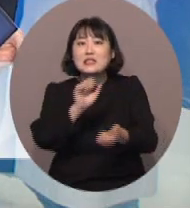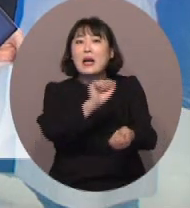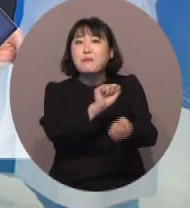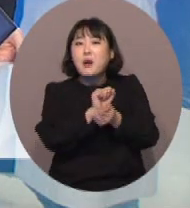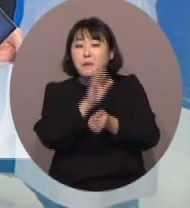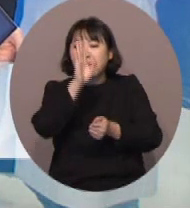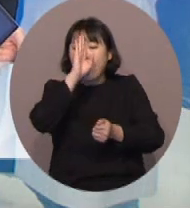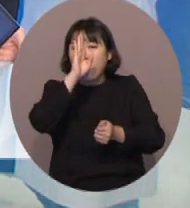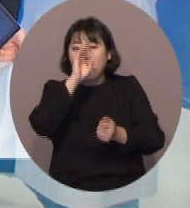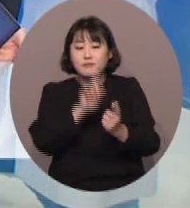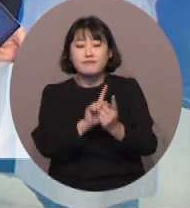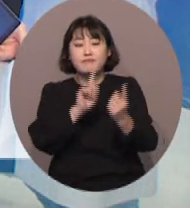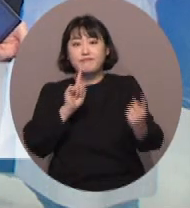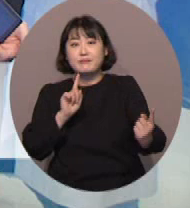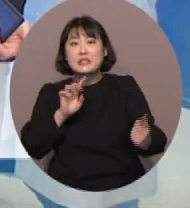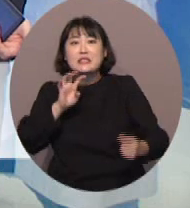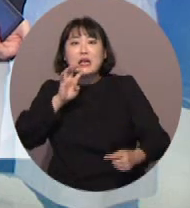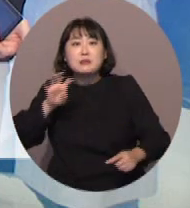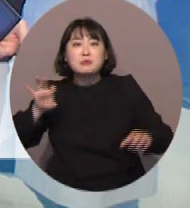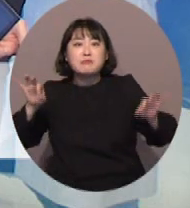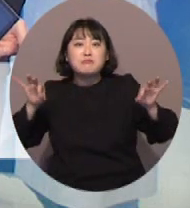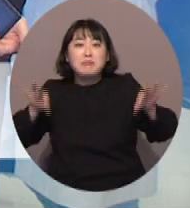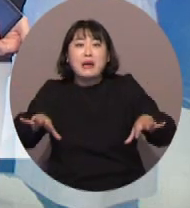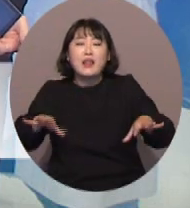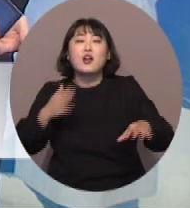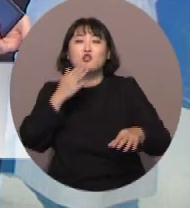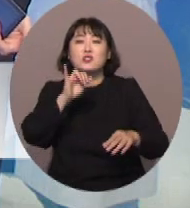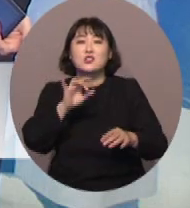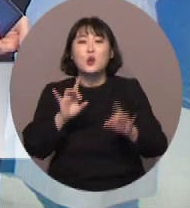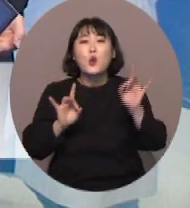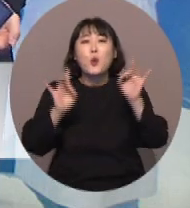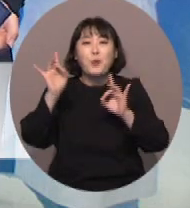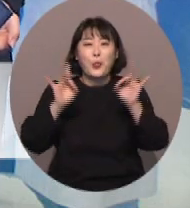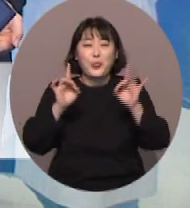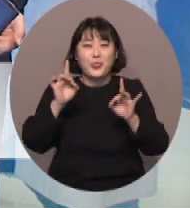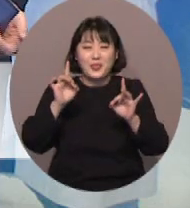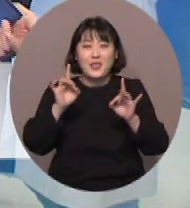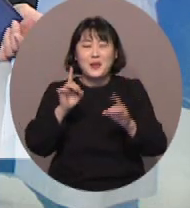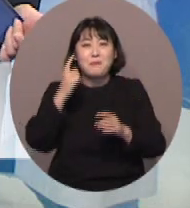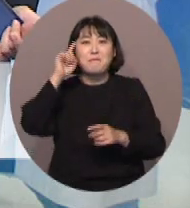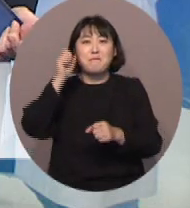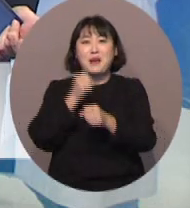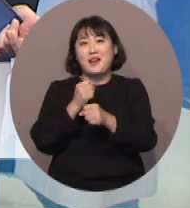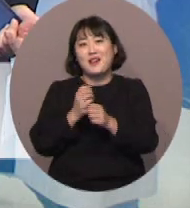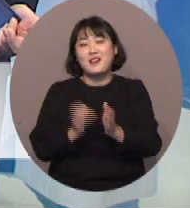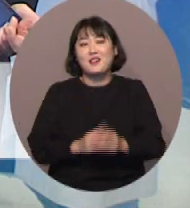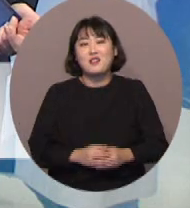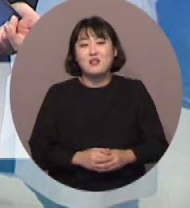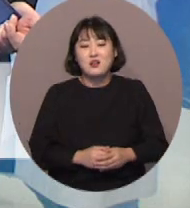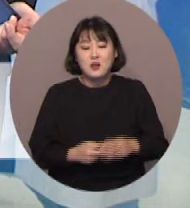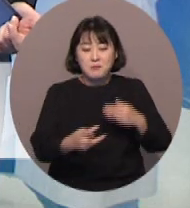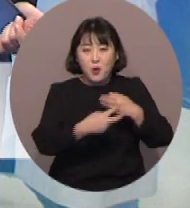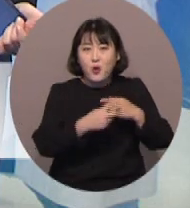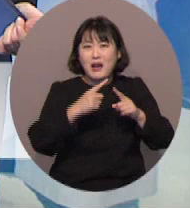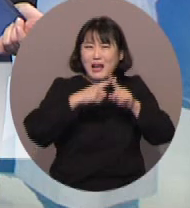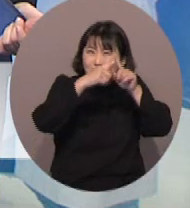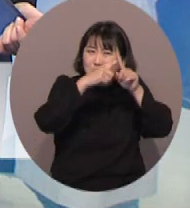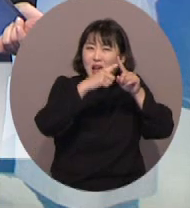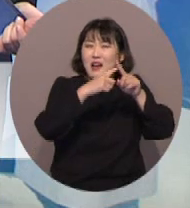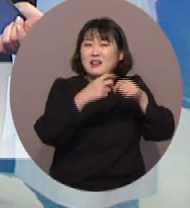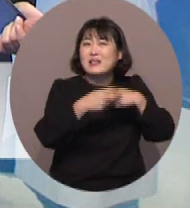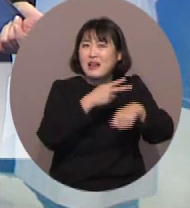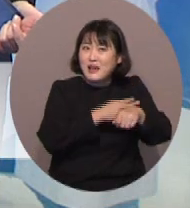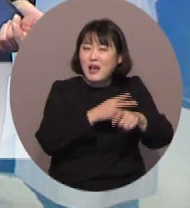비대면으로 40분 안을 끝낼 수 있는 검체 로봇이 개발됐습니다 의료진의 피로도나 감염 우려도